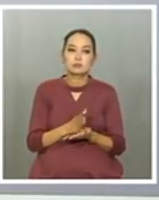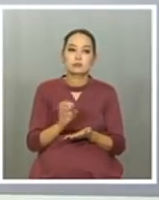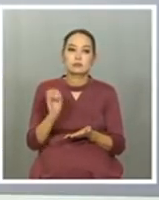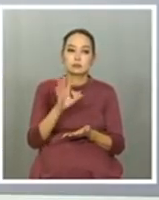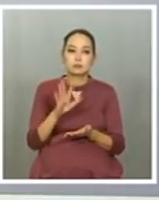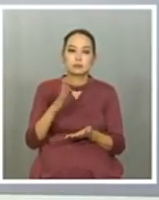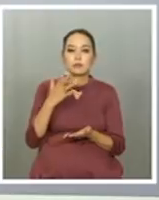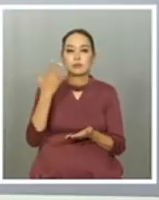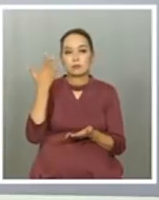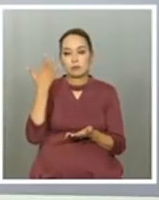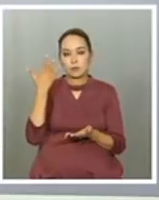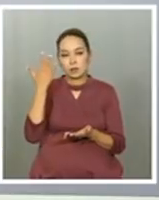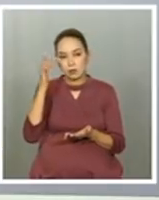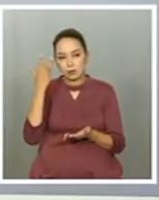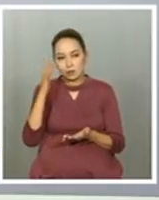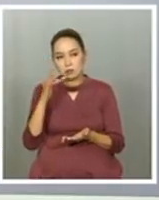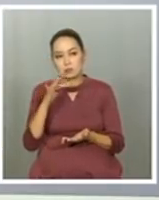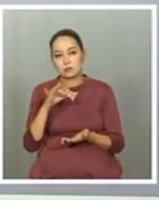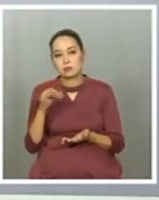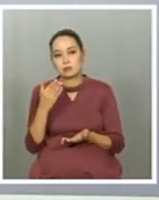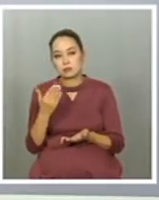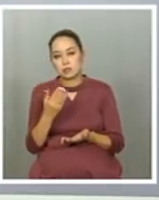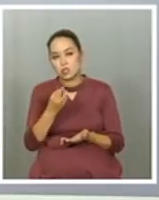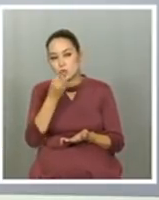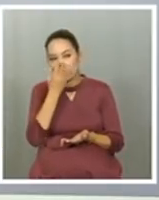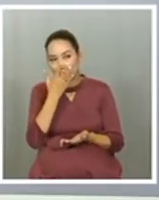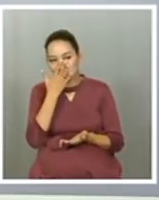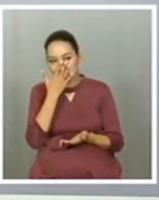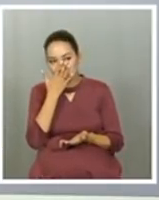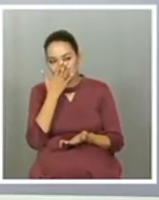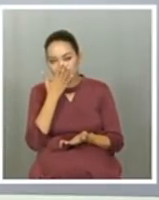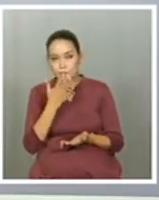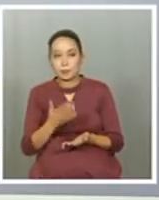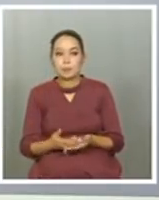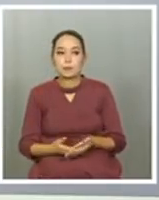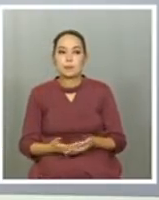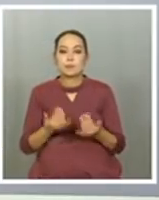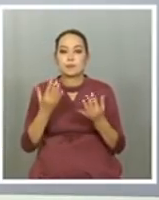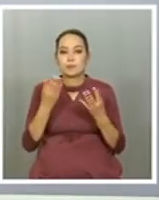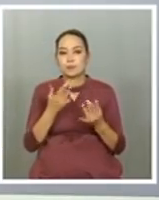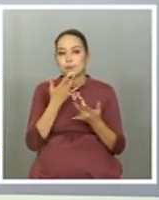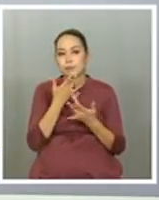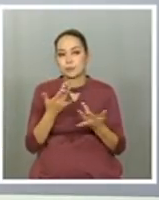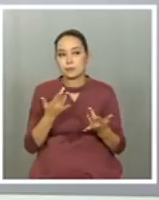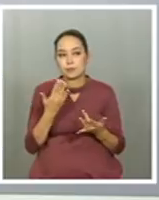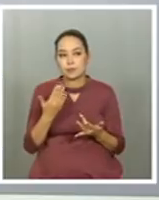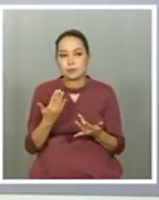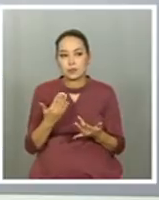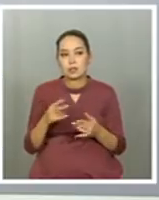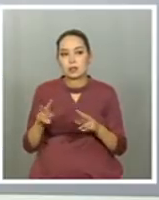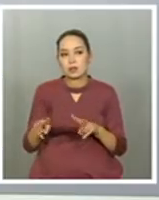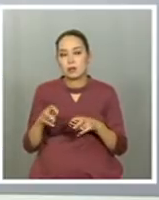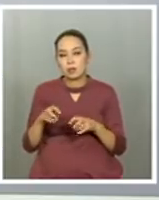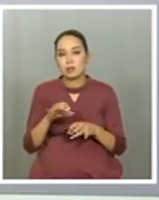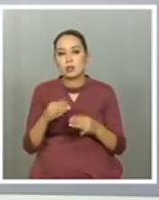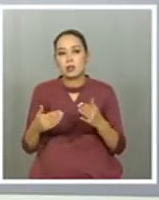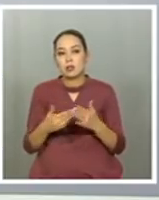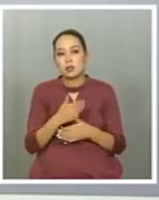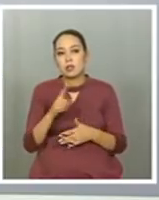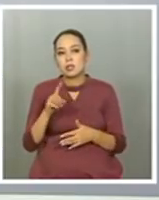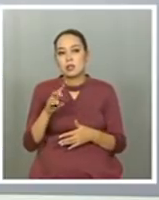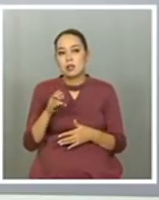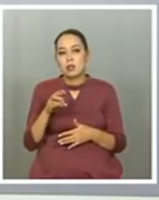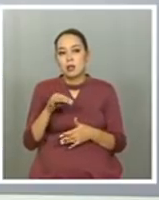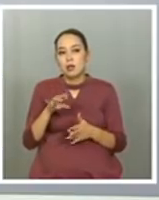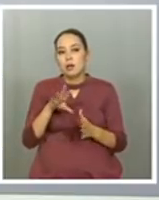және сонымен бірге Жапония. Ал енді бұған соңғы кездерінде Австралия мен Жаңа Зеландия қосылып жүр. Оның